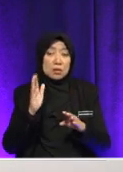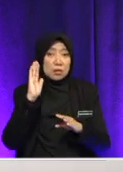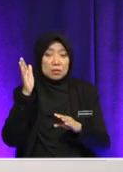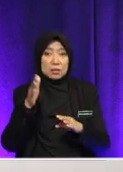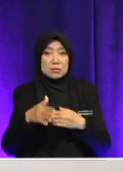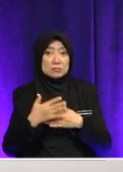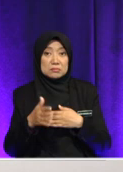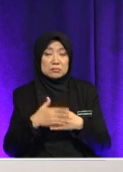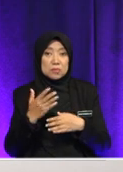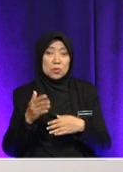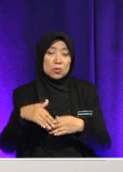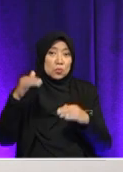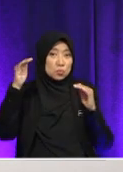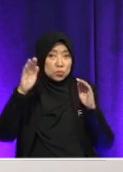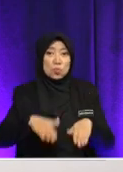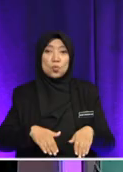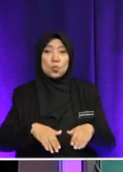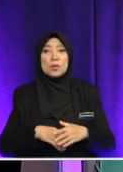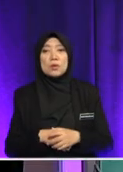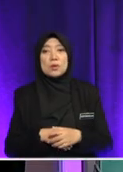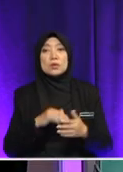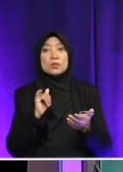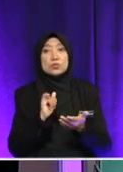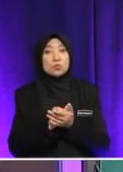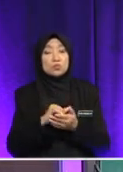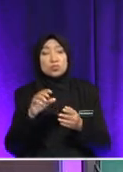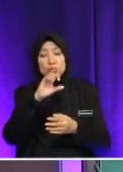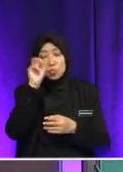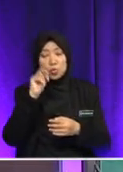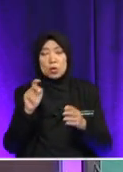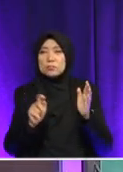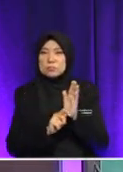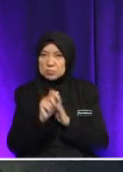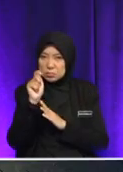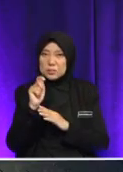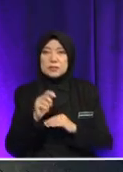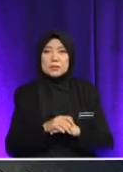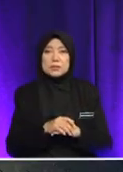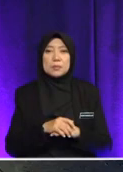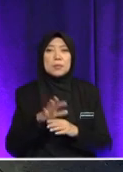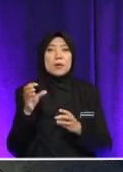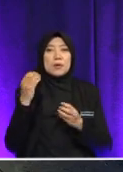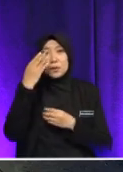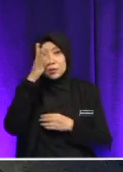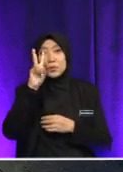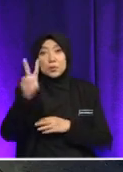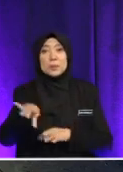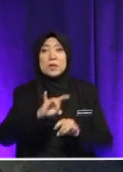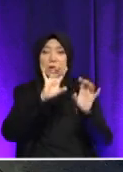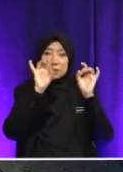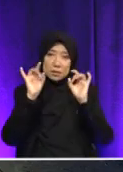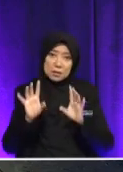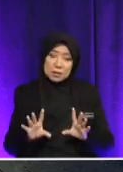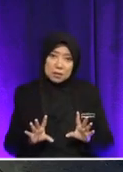runtuh ini adalah soal yang Aras tinggi miral kitanya sebagai lagi dua bintang untuk merah